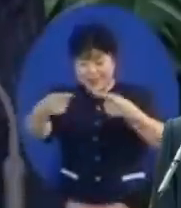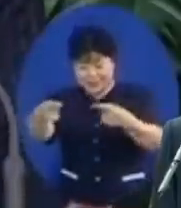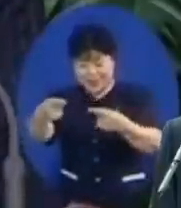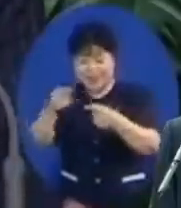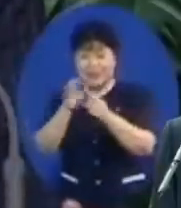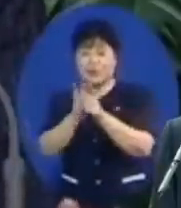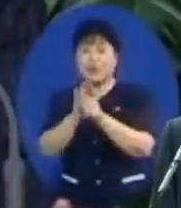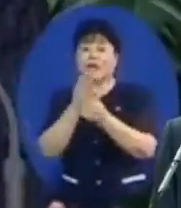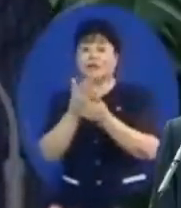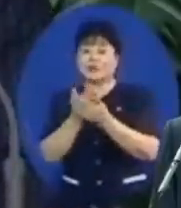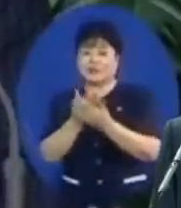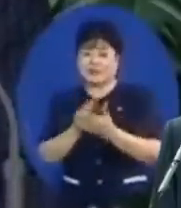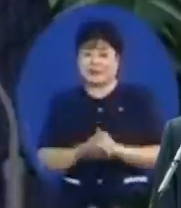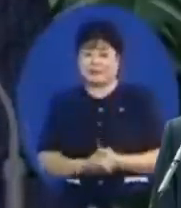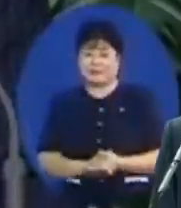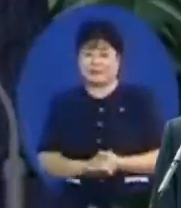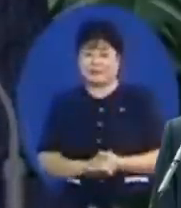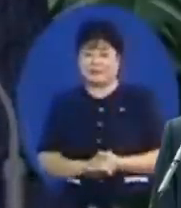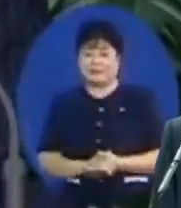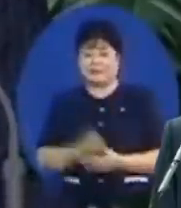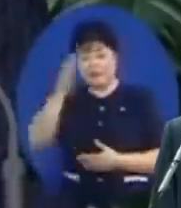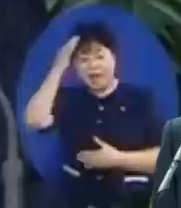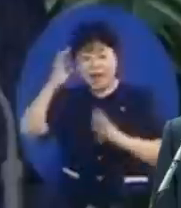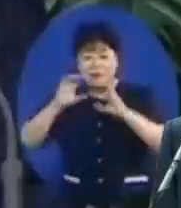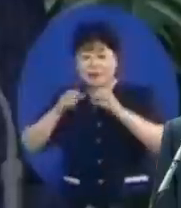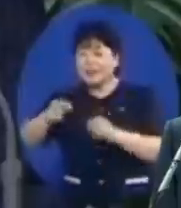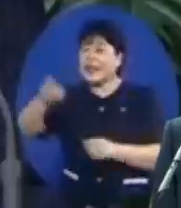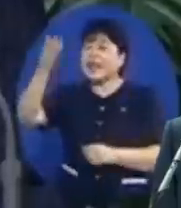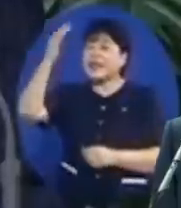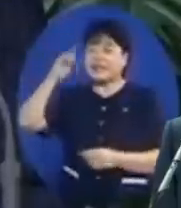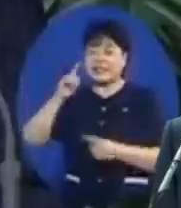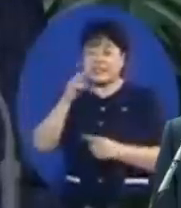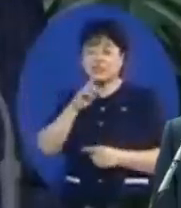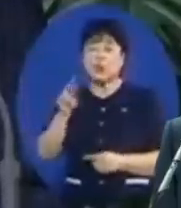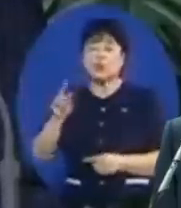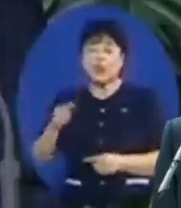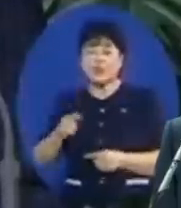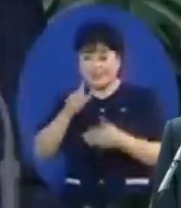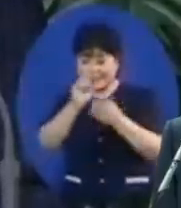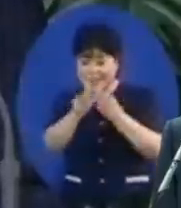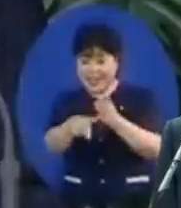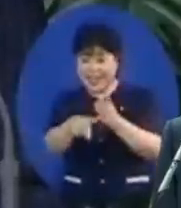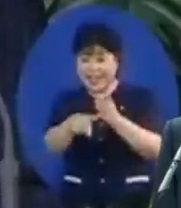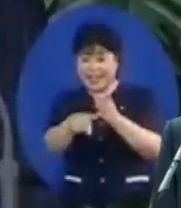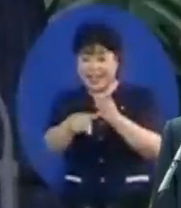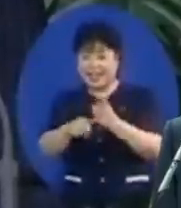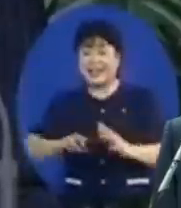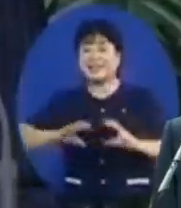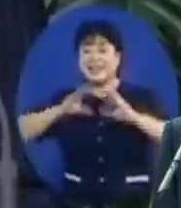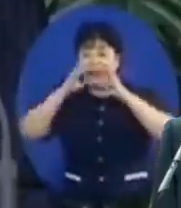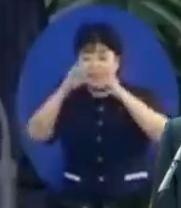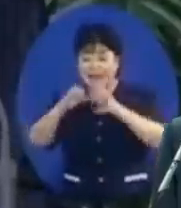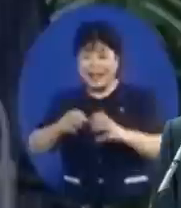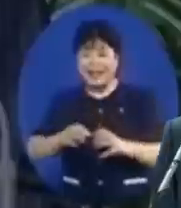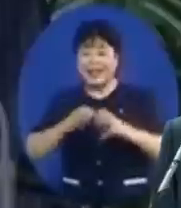있게 하신 것입니다. 원래 우리 한국에도 옛날에 이씨 조선 시절에는 나라 돈